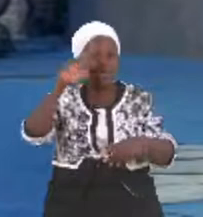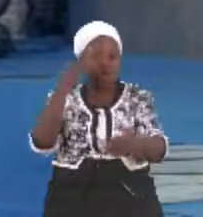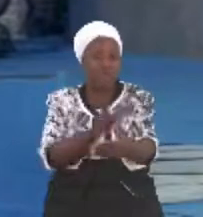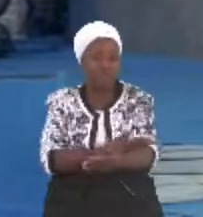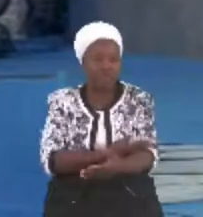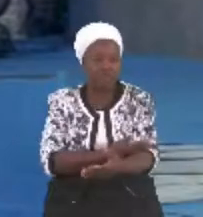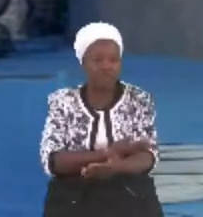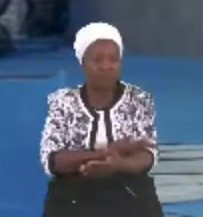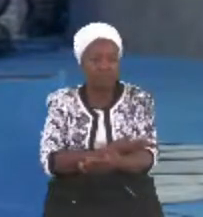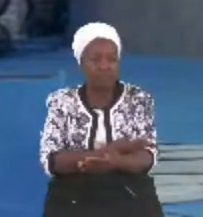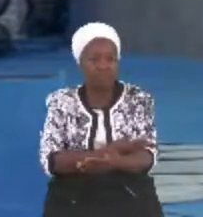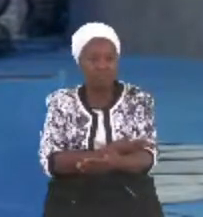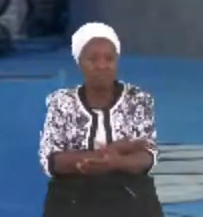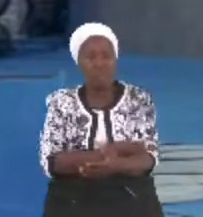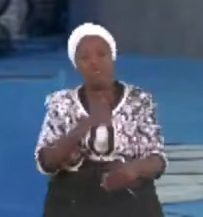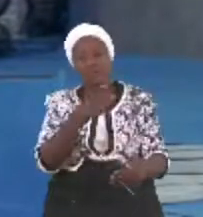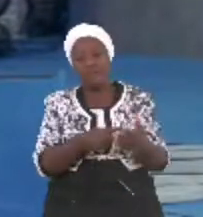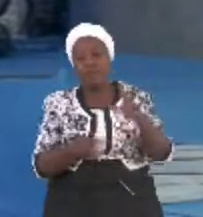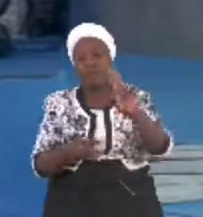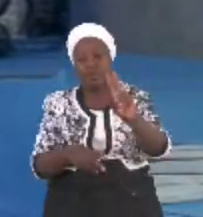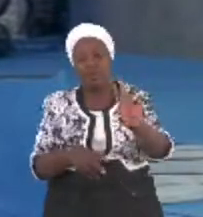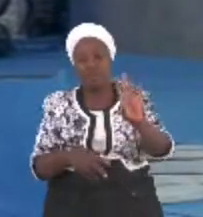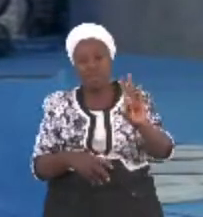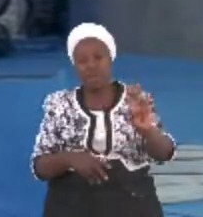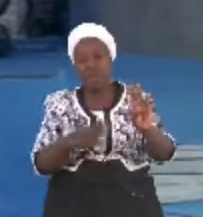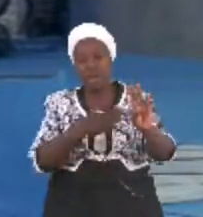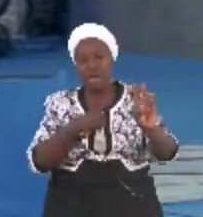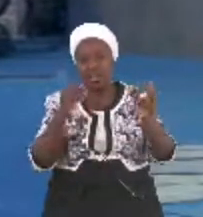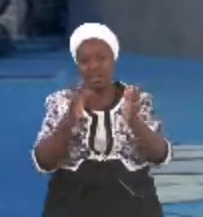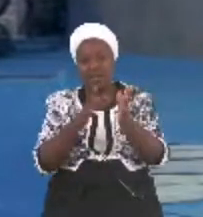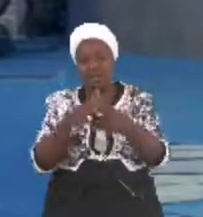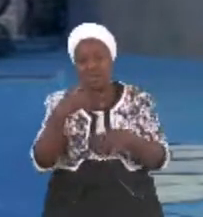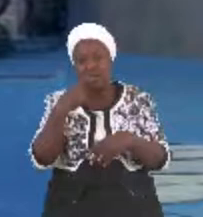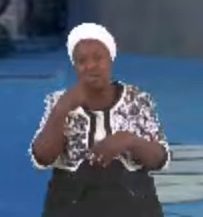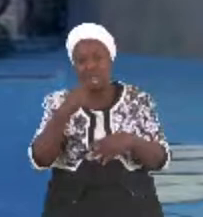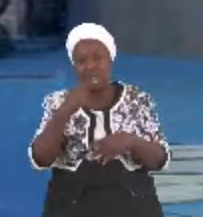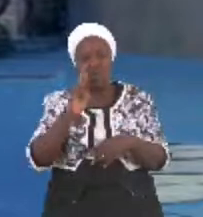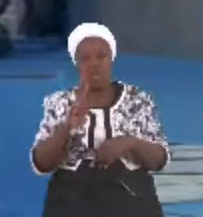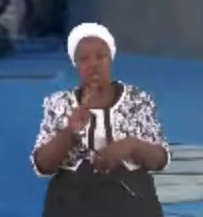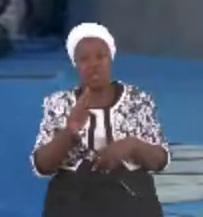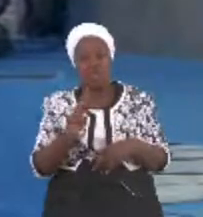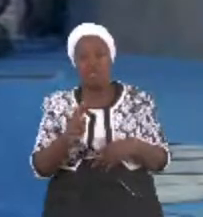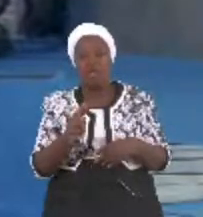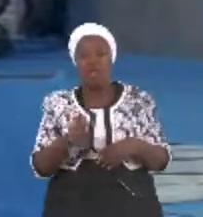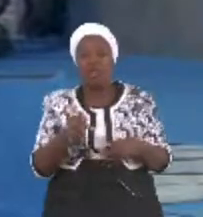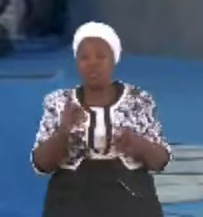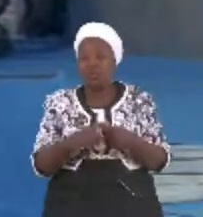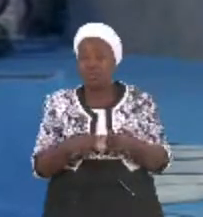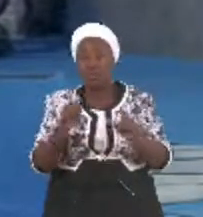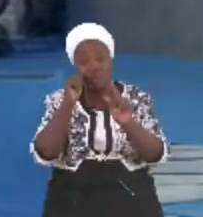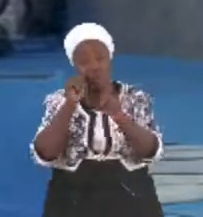Verset 27. Verset 27. Jésus lui dit, laisse d'abord les enfants se